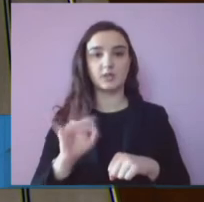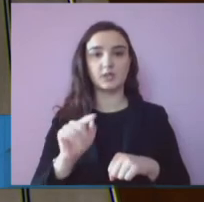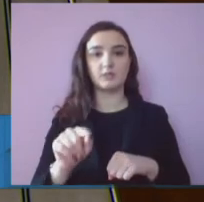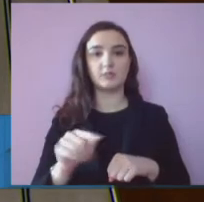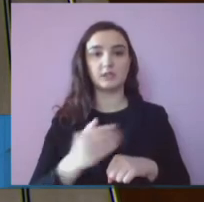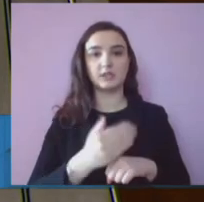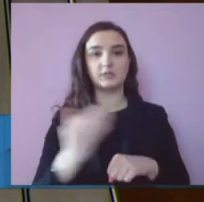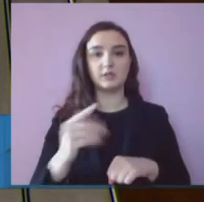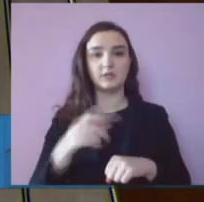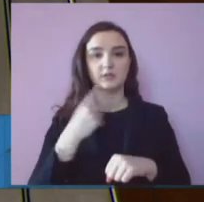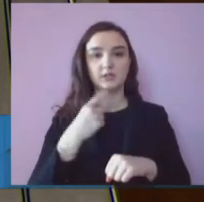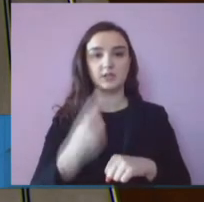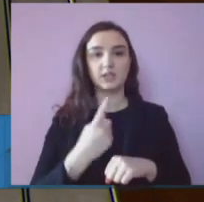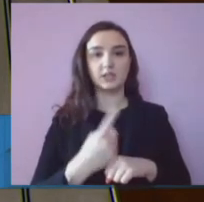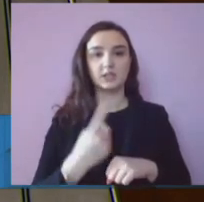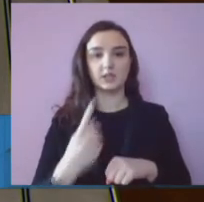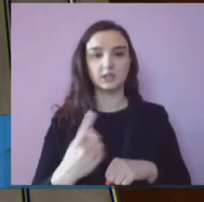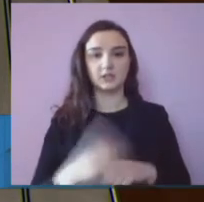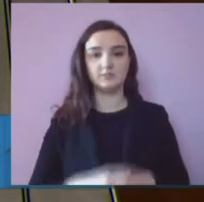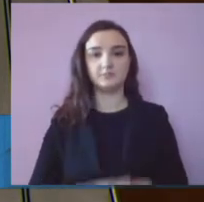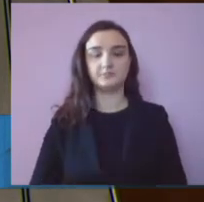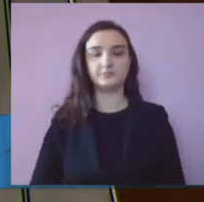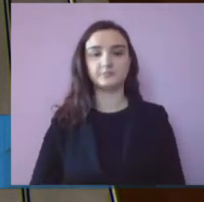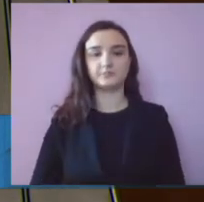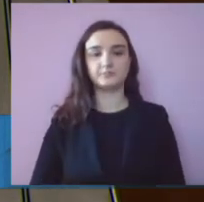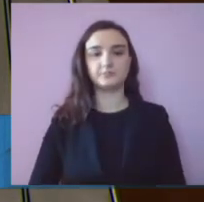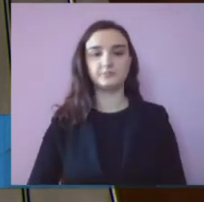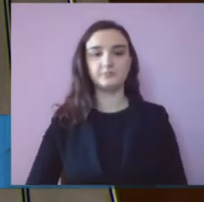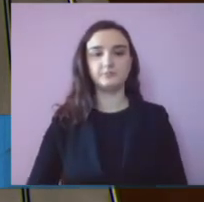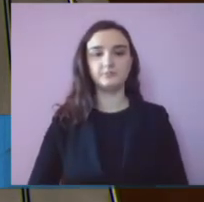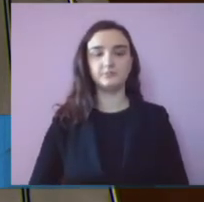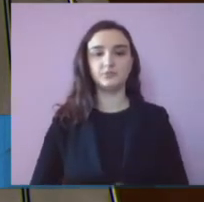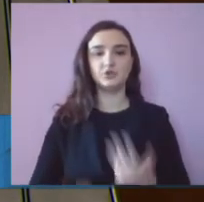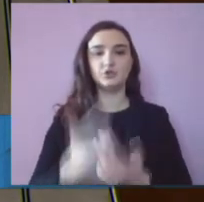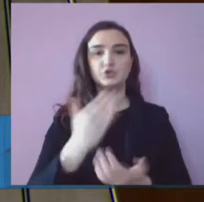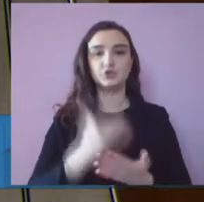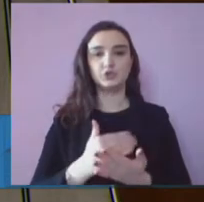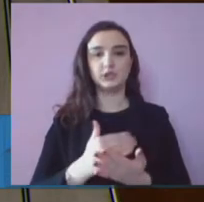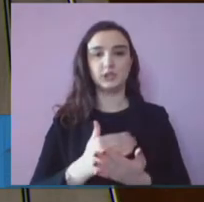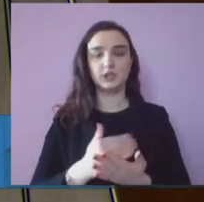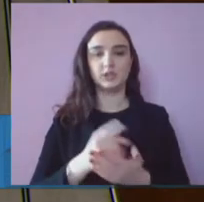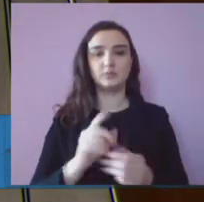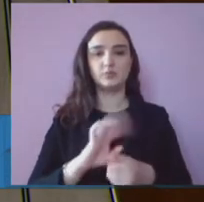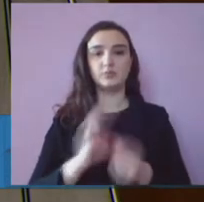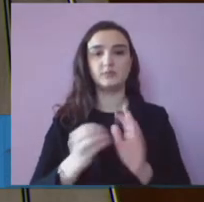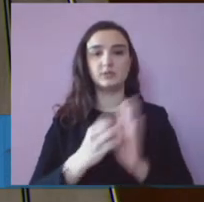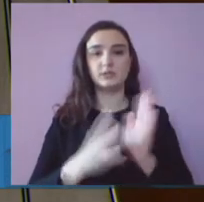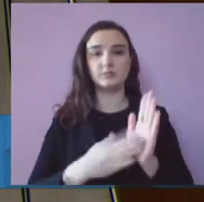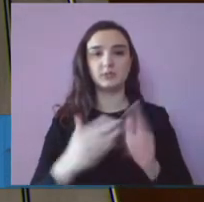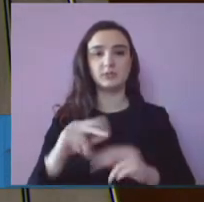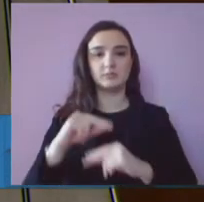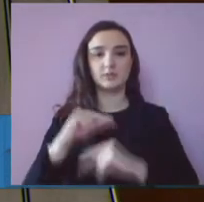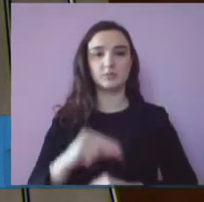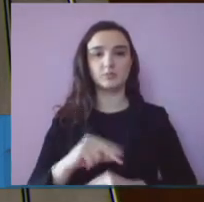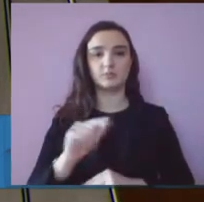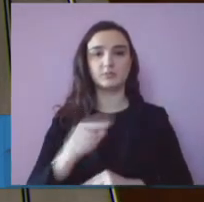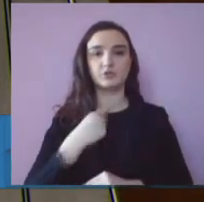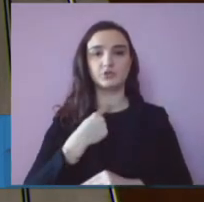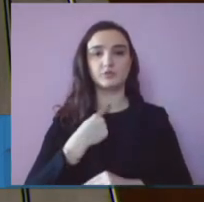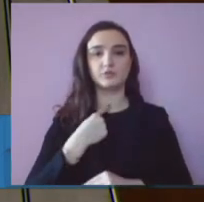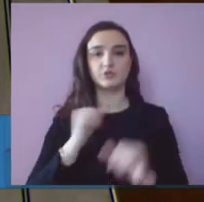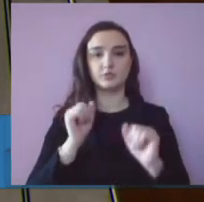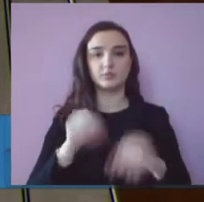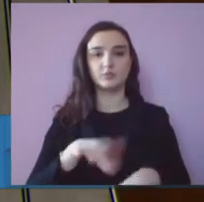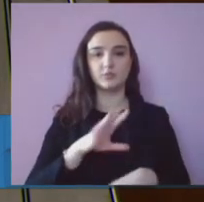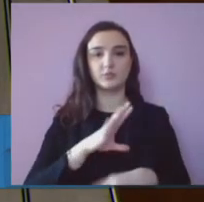ბრძანეთ ერთ-ერთი შედეგი, რომელიც COVID-19-ის დამსახურებით ფარისებრ ჯირკვალს შეიძლება ჰქონდეს, ეს